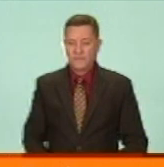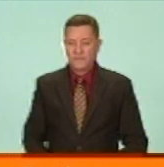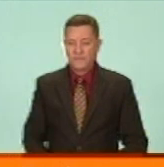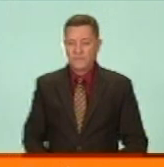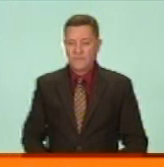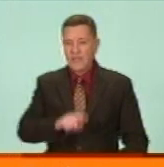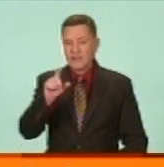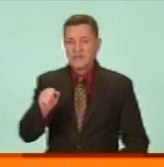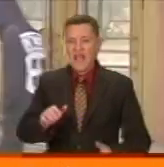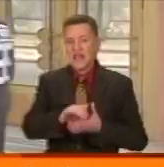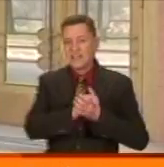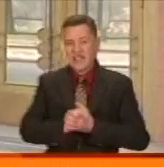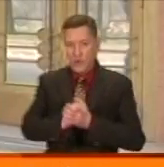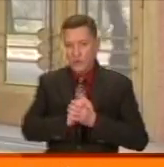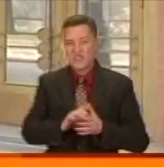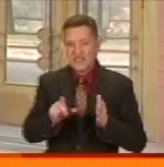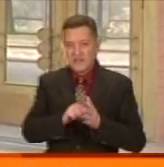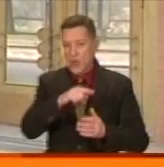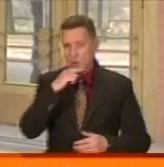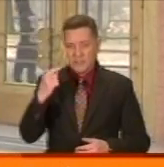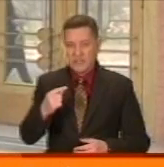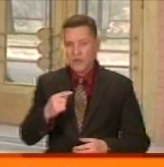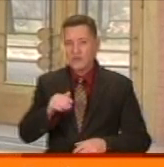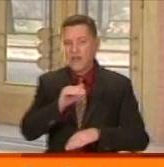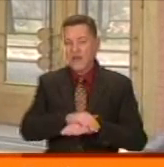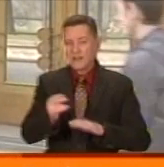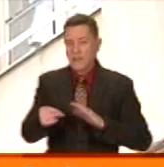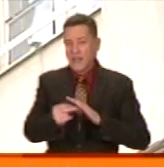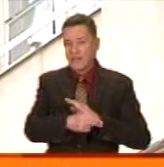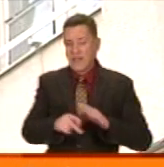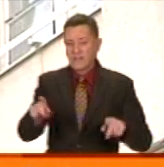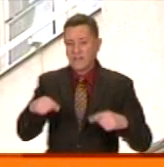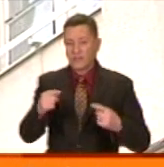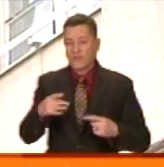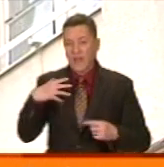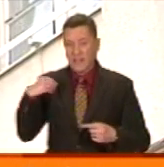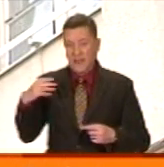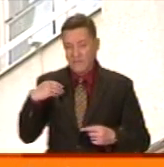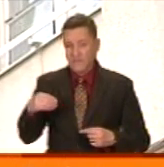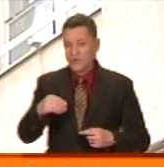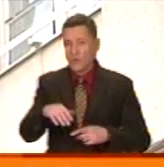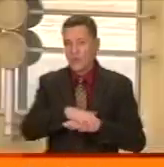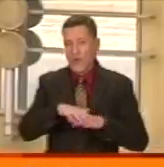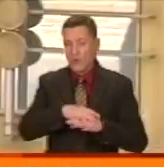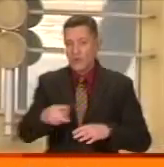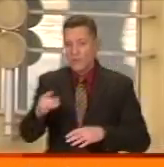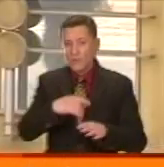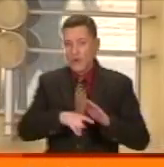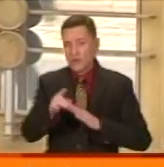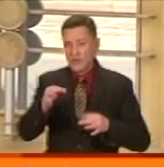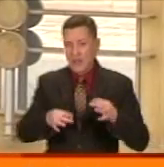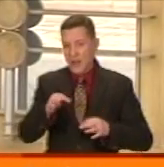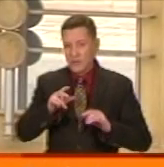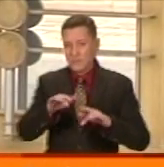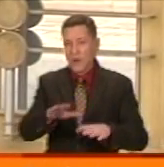за союз з Росією. За фактом агітації влаштувати Львівську народну республіку правоохоронці порушили карну справу та після